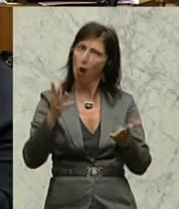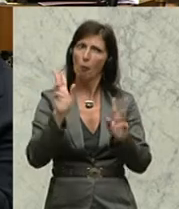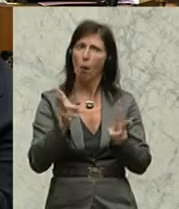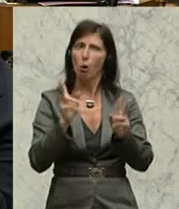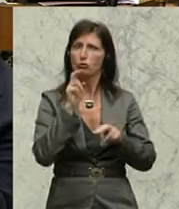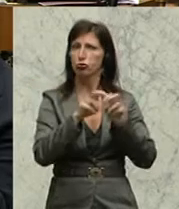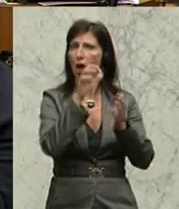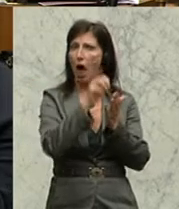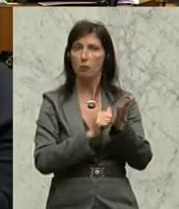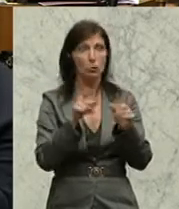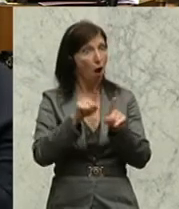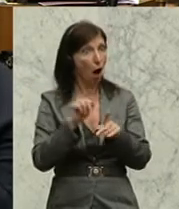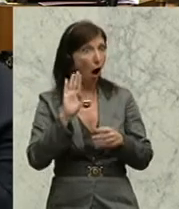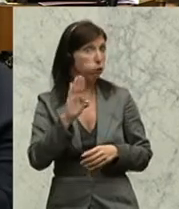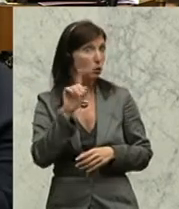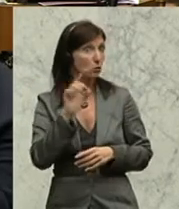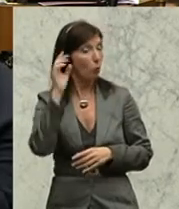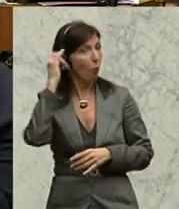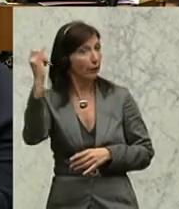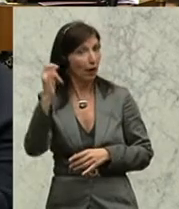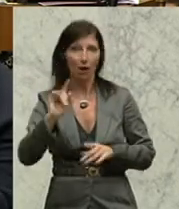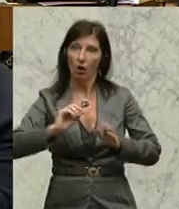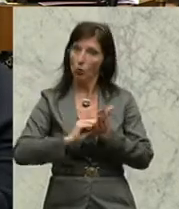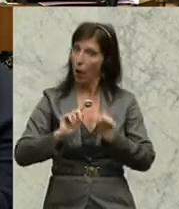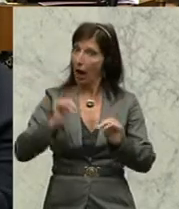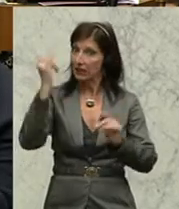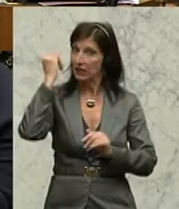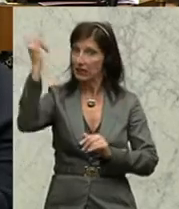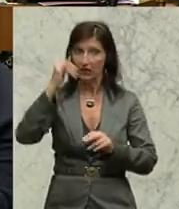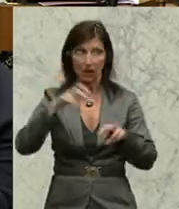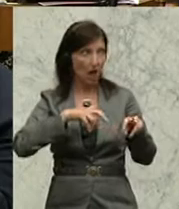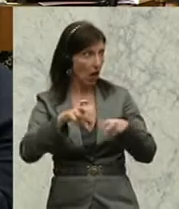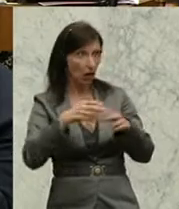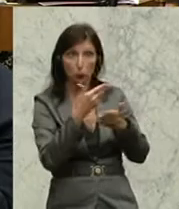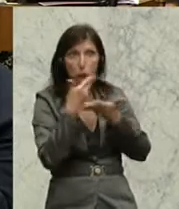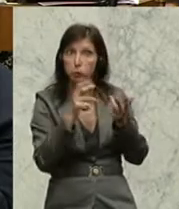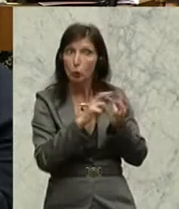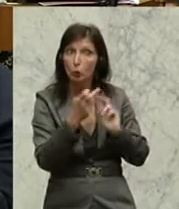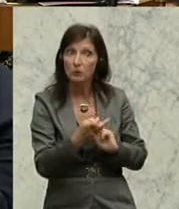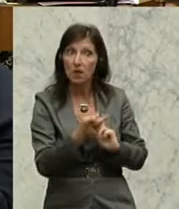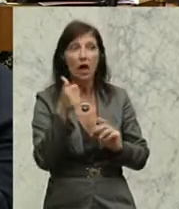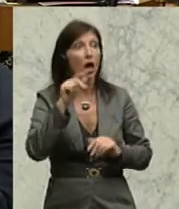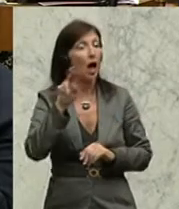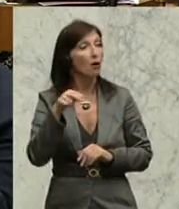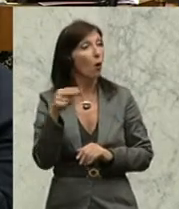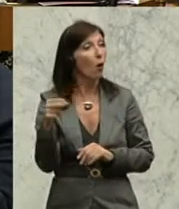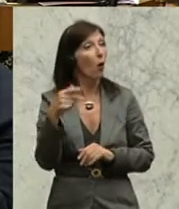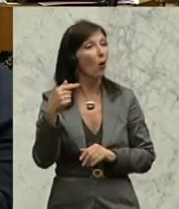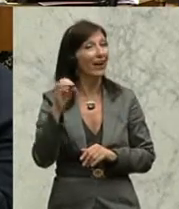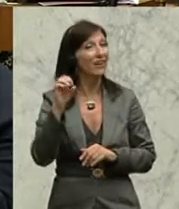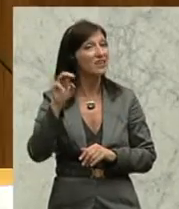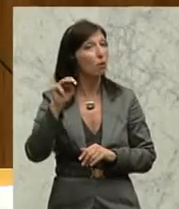idee die sp zudem weitere konkrete idee liebe die regierung schuldig geblieben ist die 1 euro gmbh das gibt es bereits in italien der